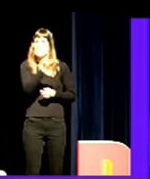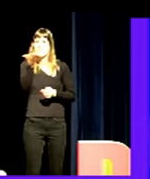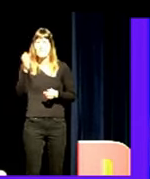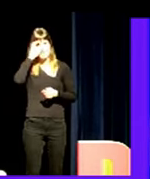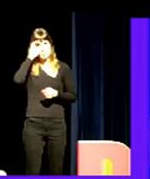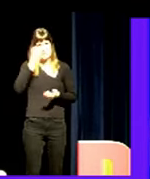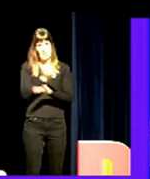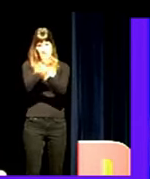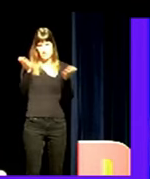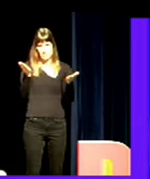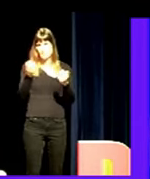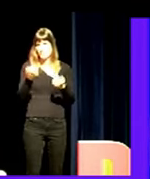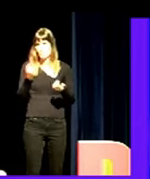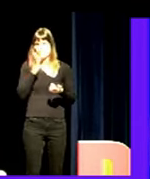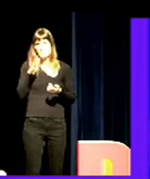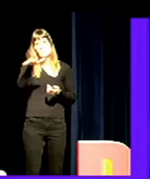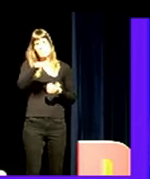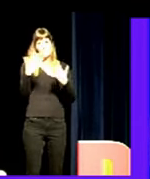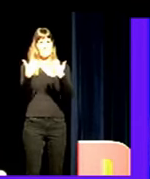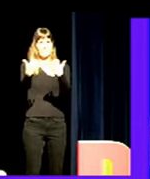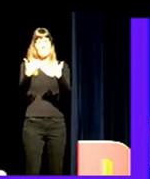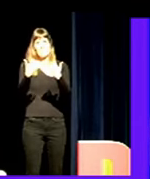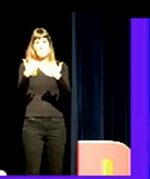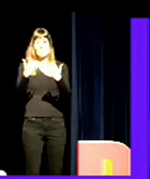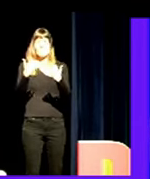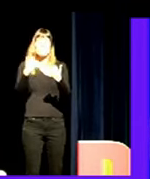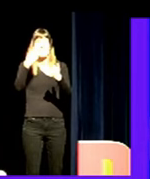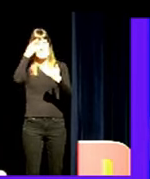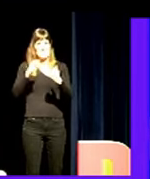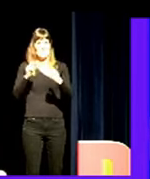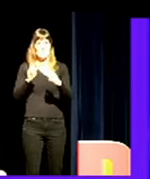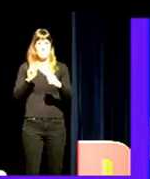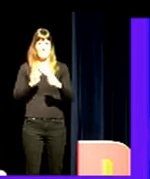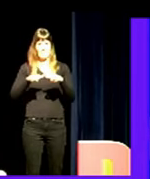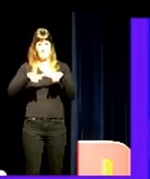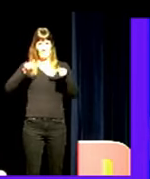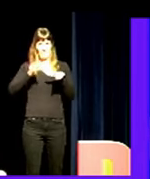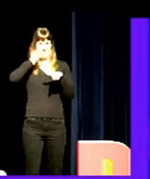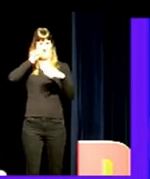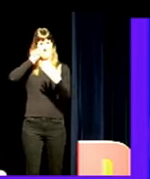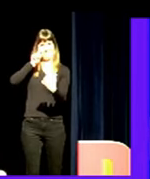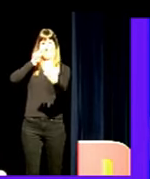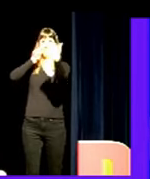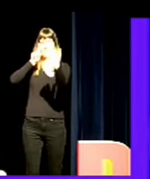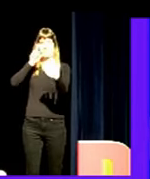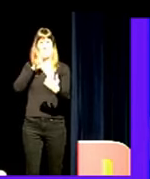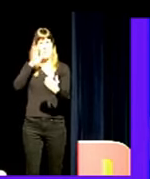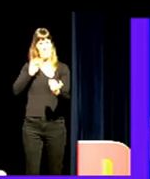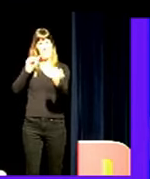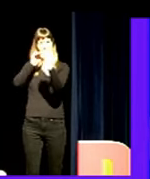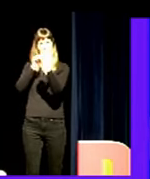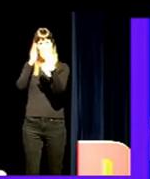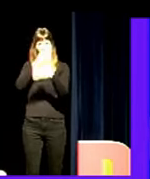da, espazioa dela, ez da, eta oso asimetrikoa dela, baina bai eskatu dugu gana, adibidez, adibidez, azkenengo amagus